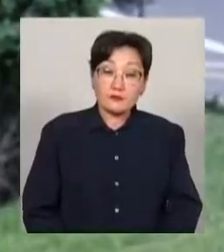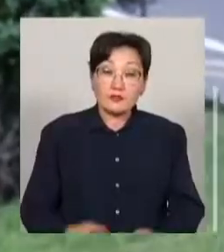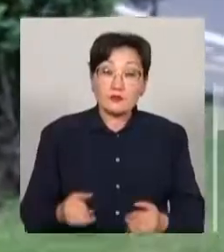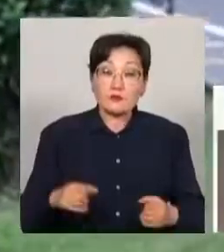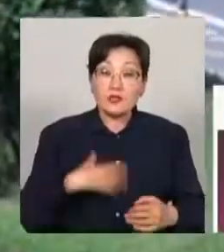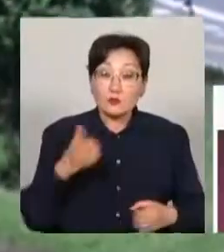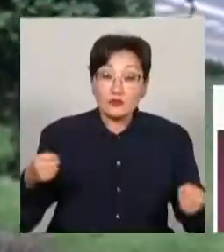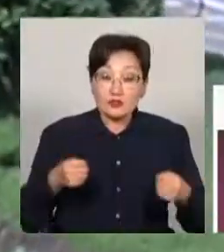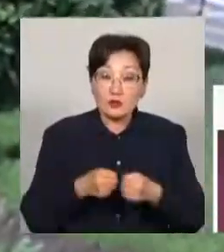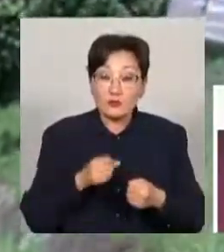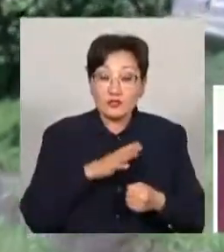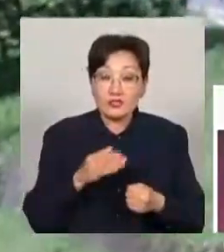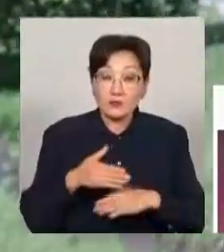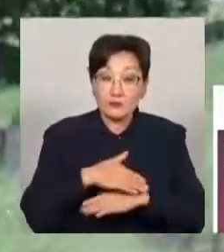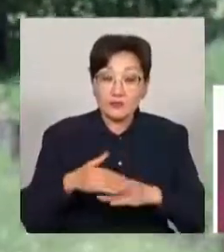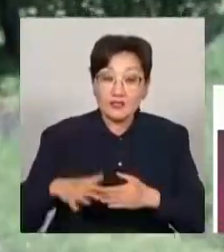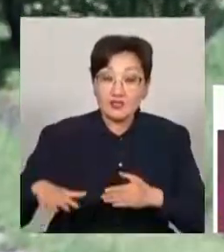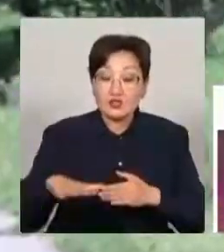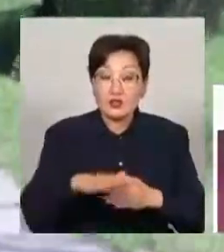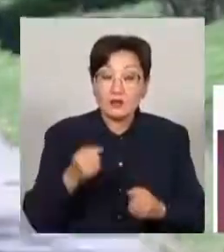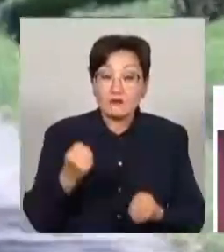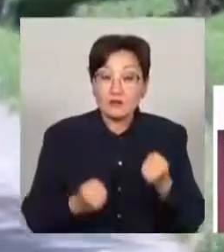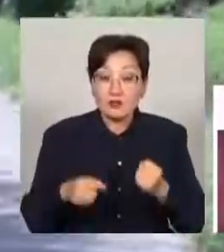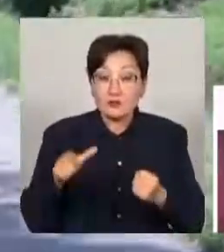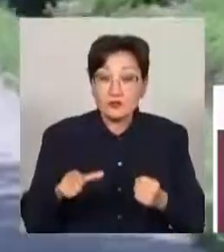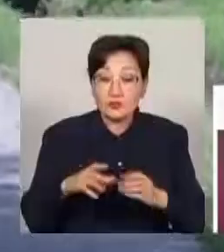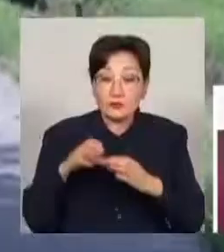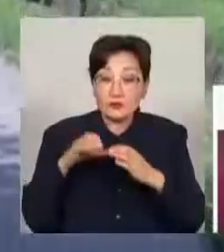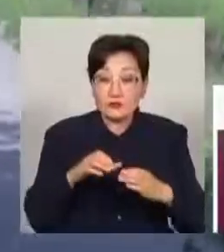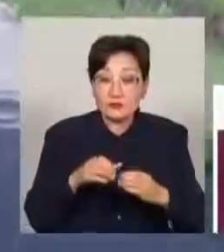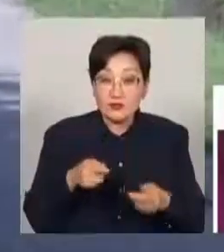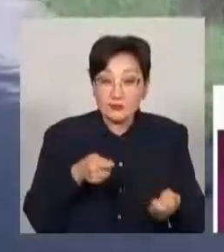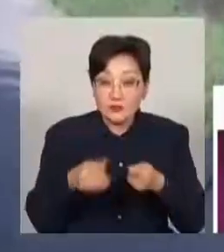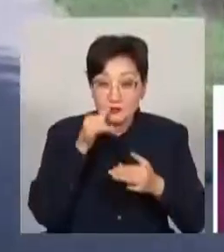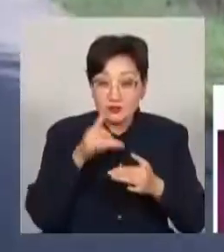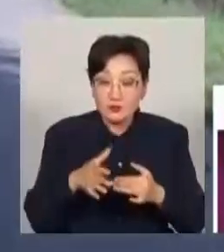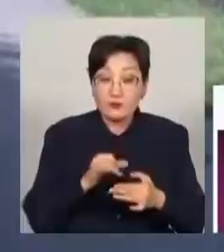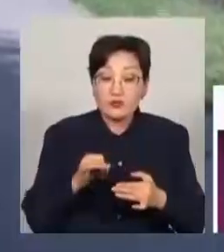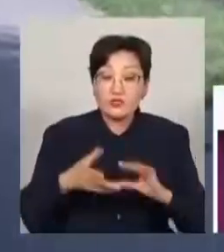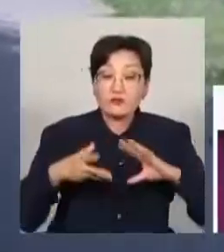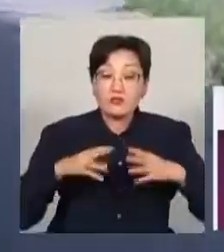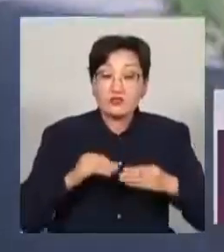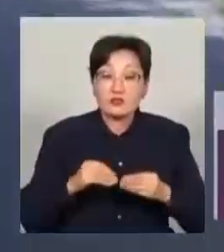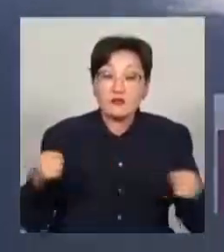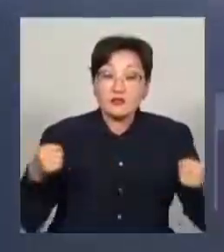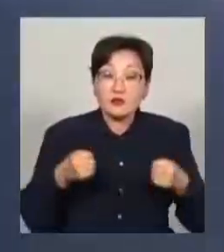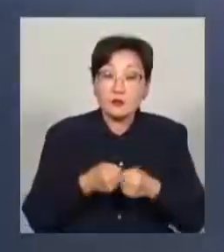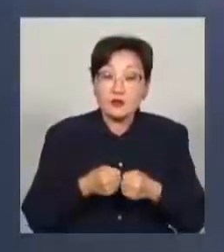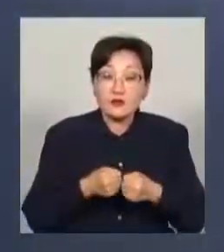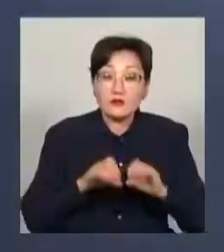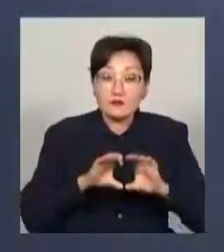Жуткое ДТП произошло на этой территории. Водитель легковушки не справился с управлением. В результате врезался в